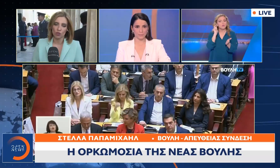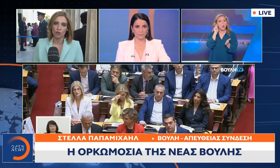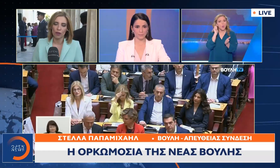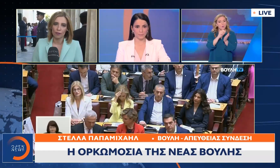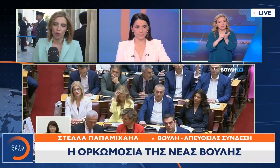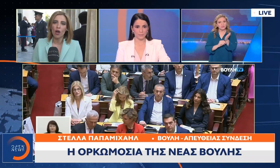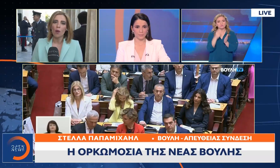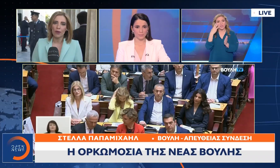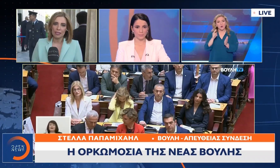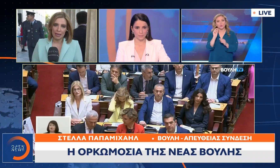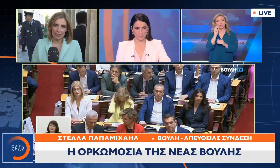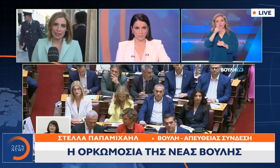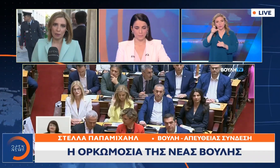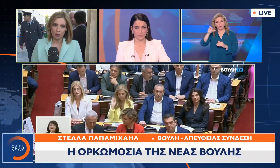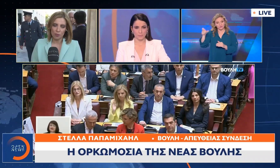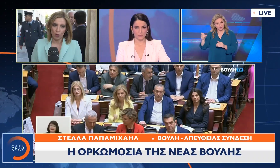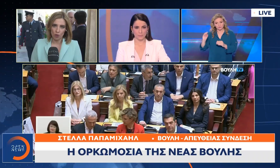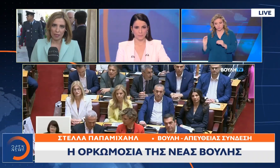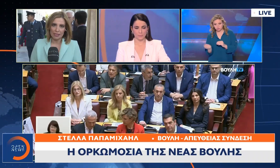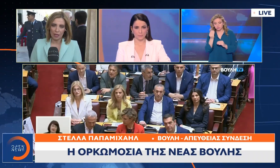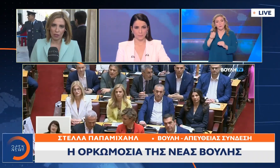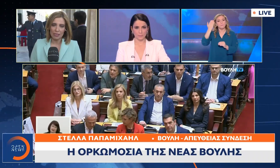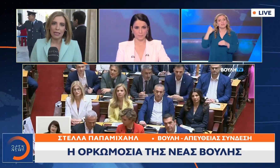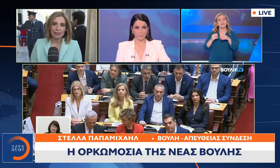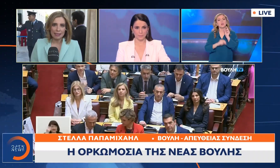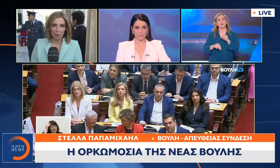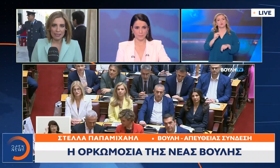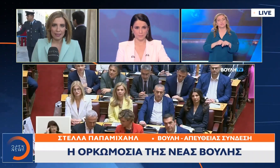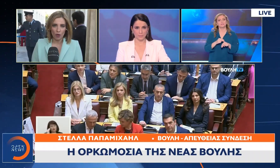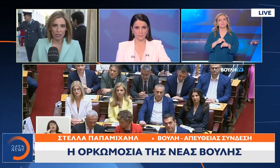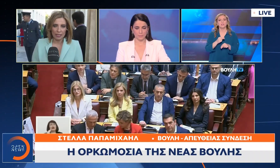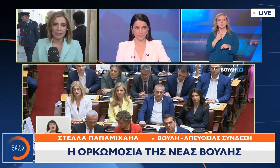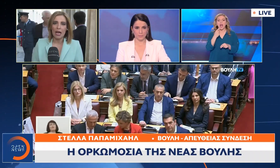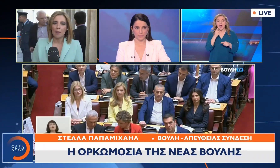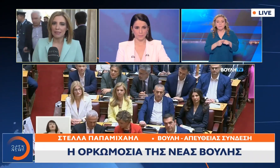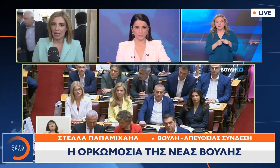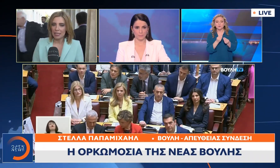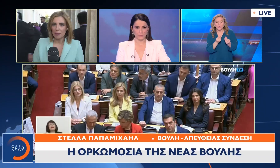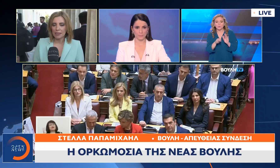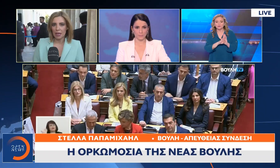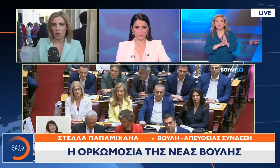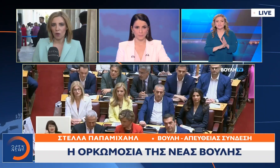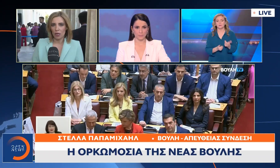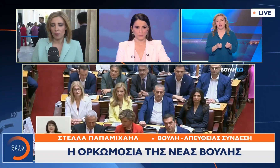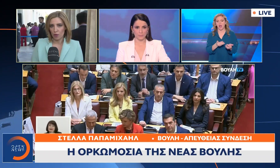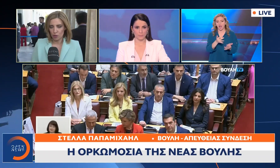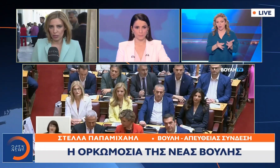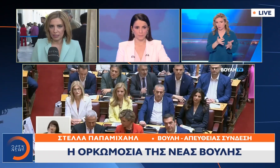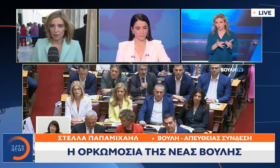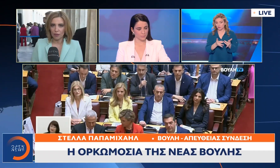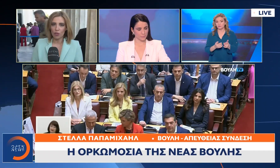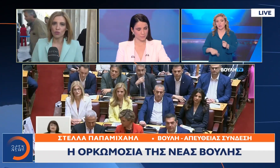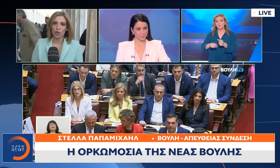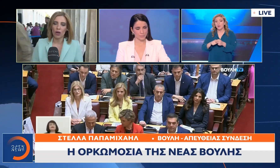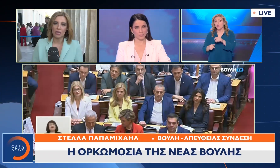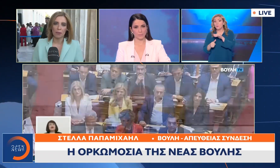των 300 βουλευτών που εξελέγησαν από τις προηγούμενες εκλογές της απλής αναλογικής. Μετά είναι μέσα η πρόεδρος της